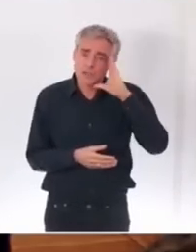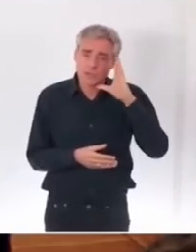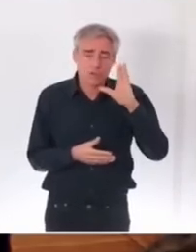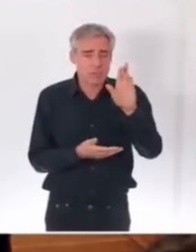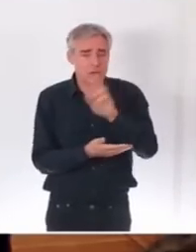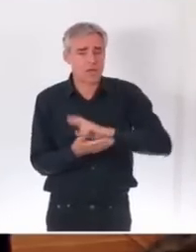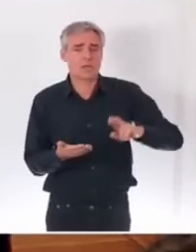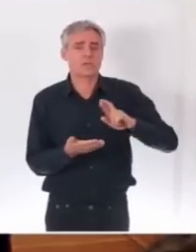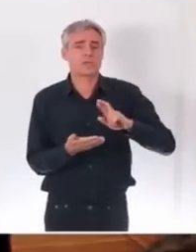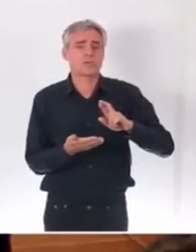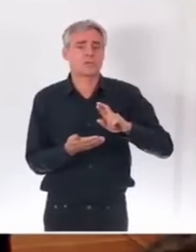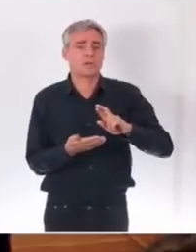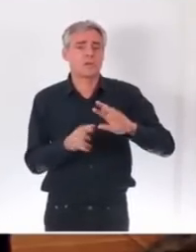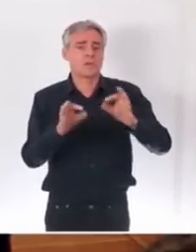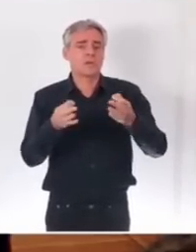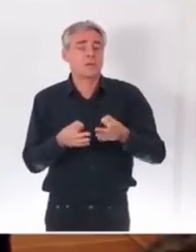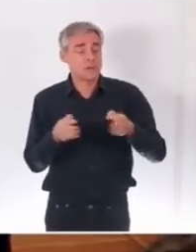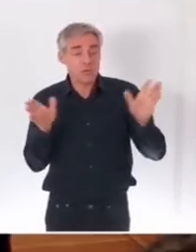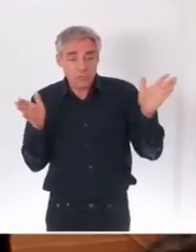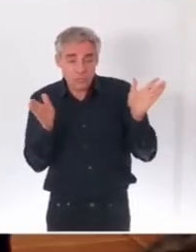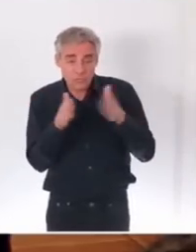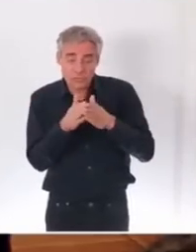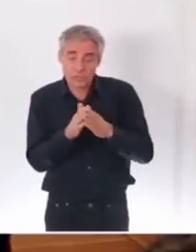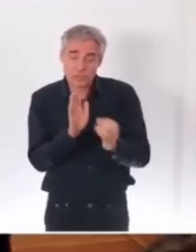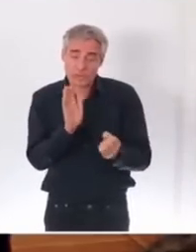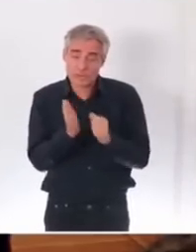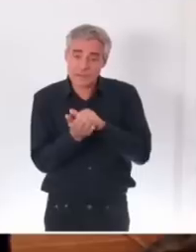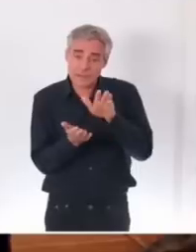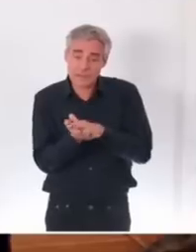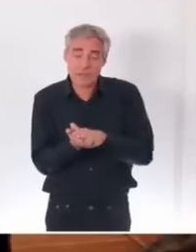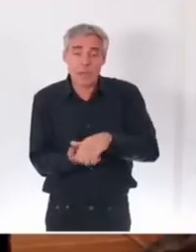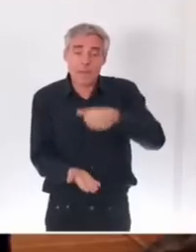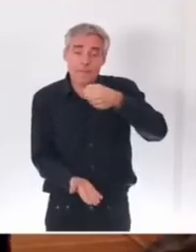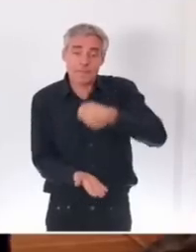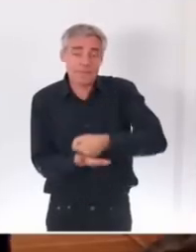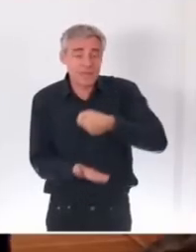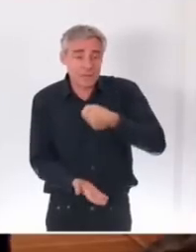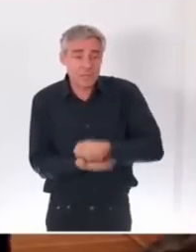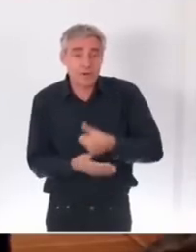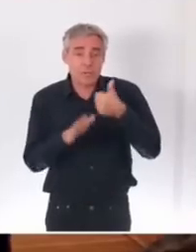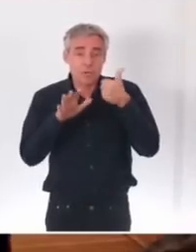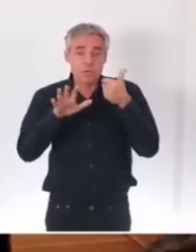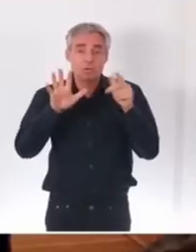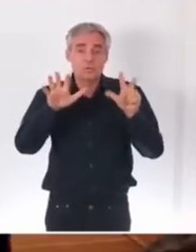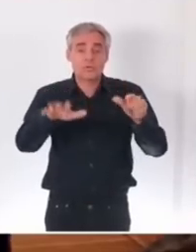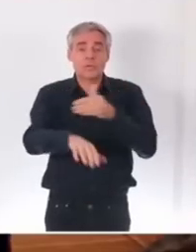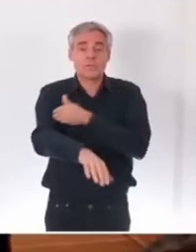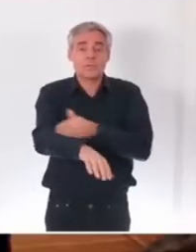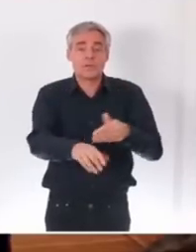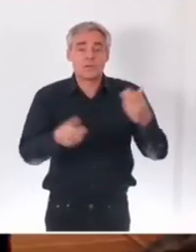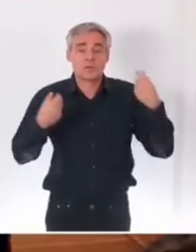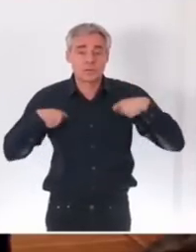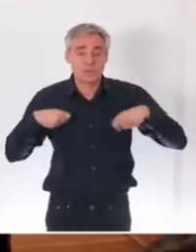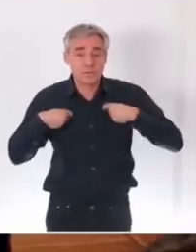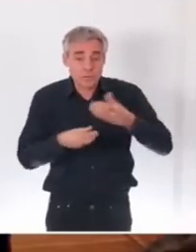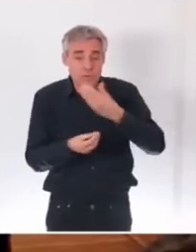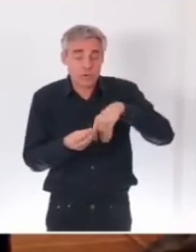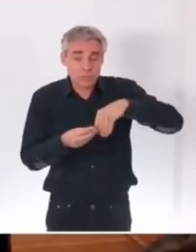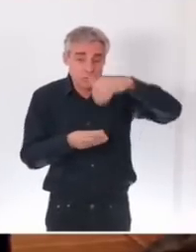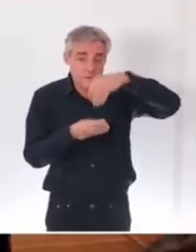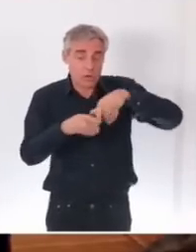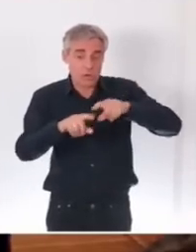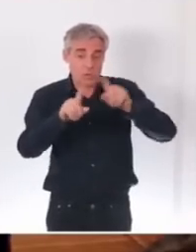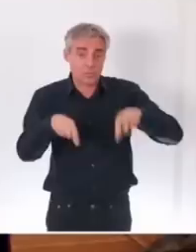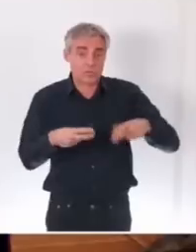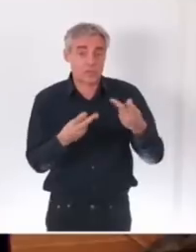l'heure, vous demande d'inscrire à minima 8 millions d'euros de dépenses supplémentaires sur vos budgets successifs.